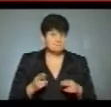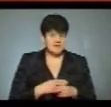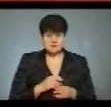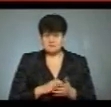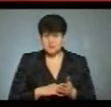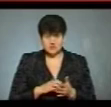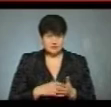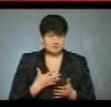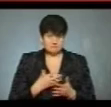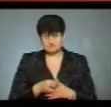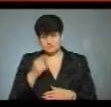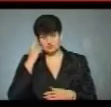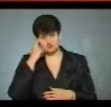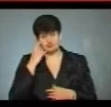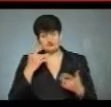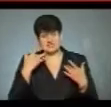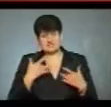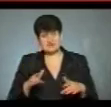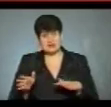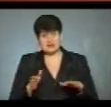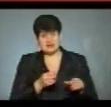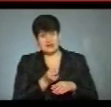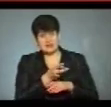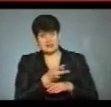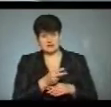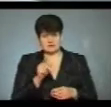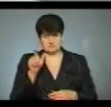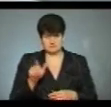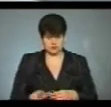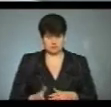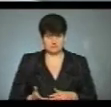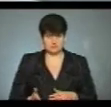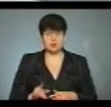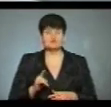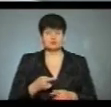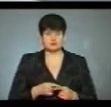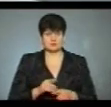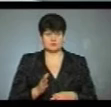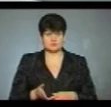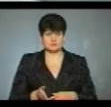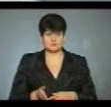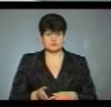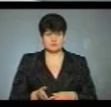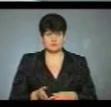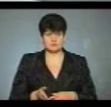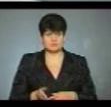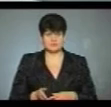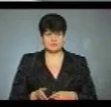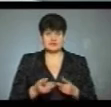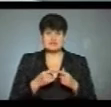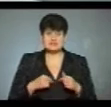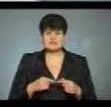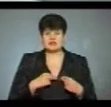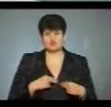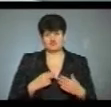на власний розсуд, скажімо так, звільнити робітника, а він буде незахищеним. В чому це проявлятиметься? Візьмемо якраз сферу трудових